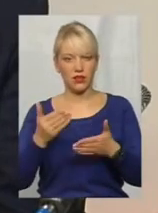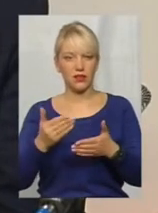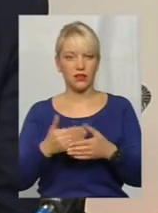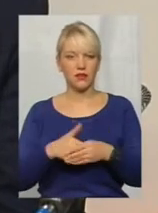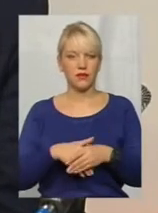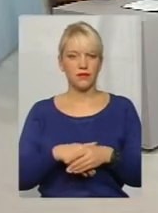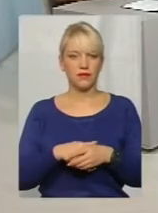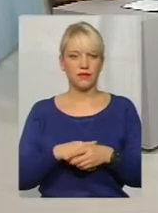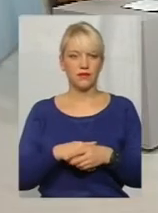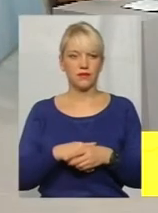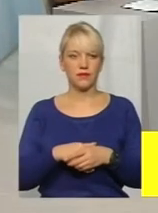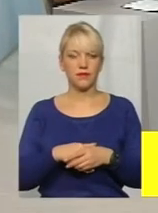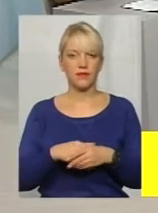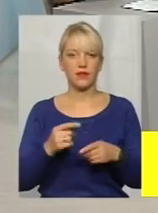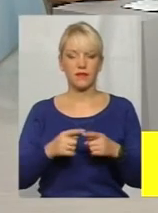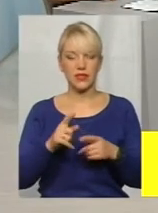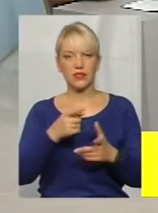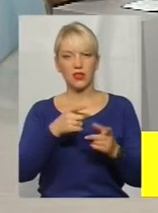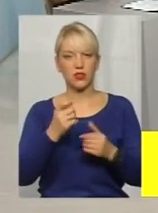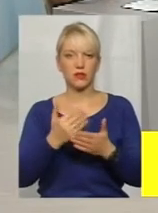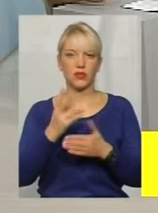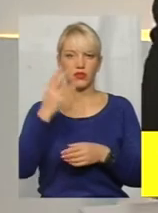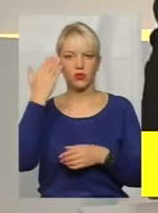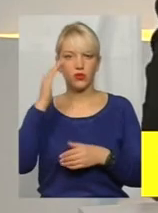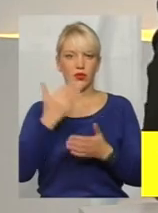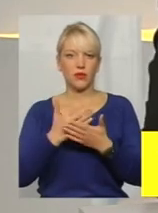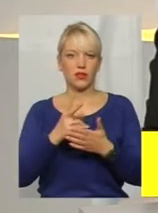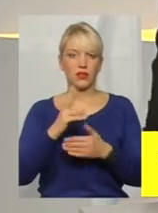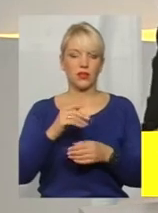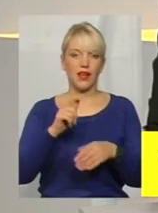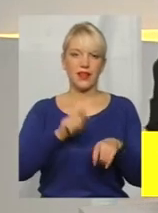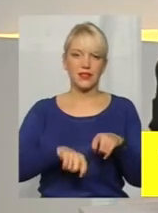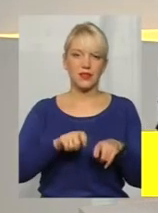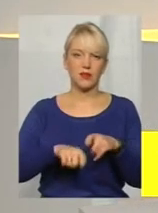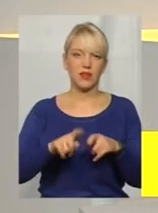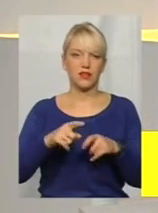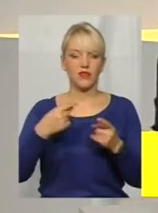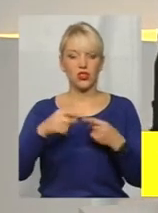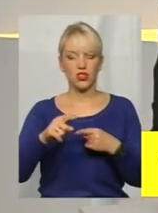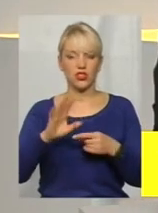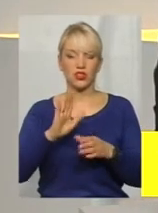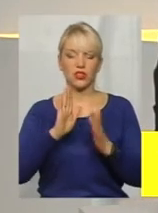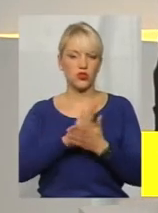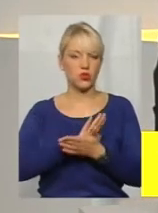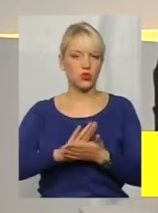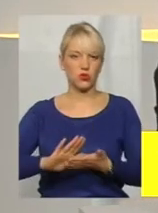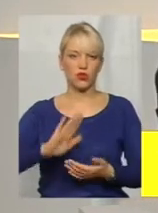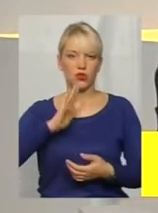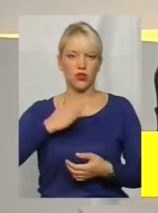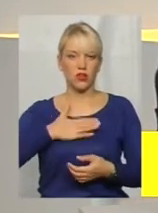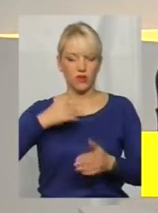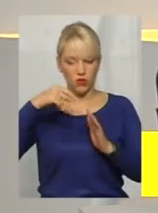Я не зрозуміла. Ну, тобто, це залучали ще якихось там експертів, можливо, інших? Чи це було суто